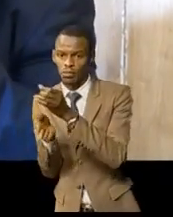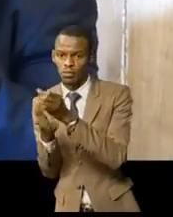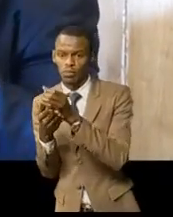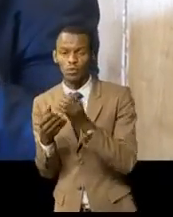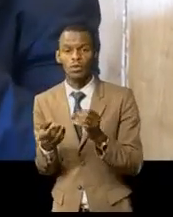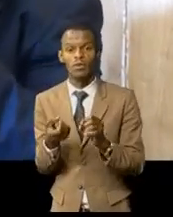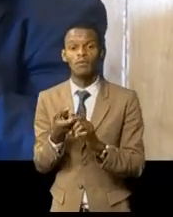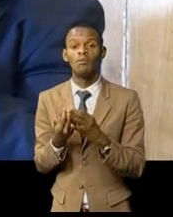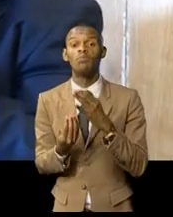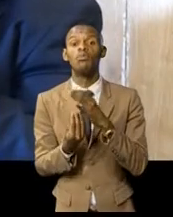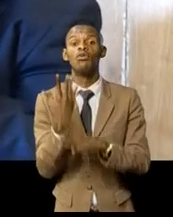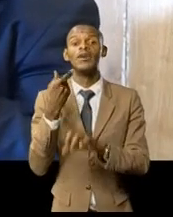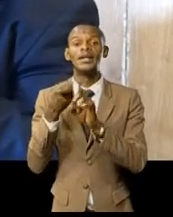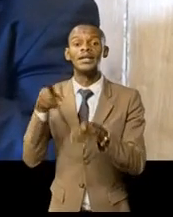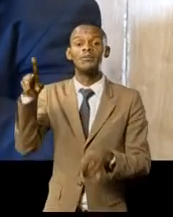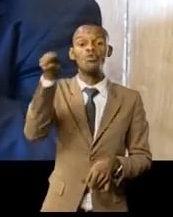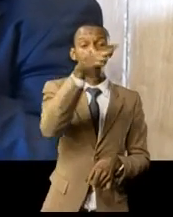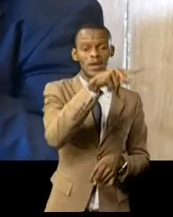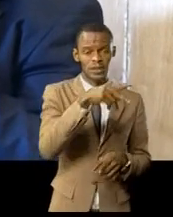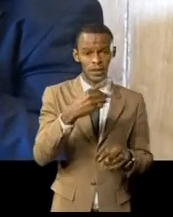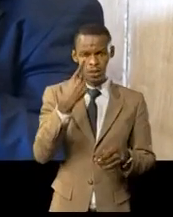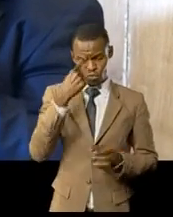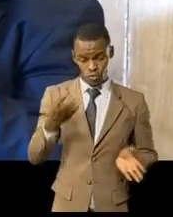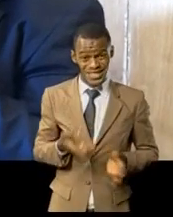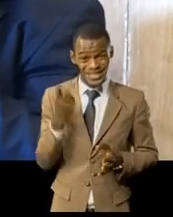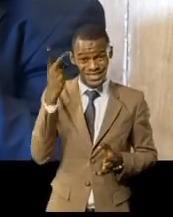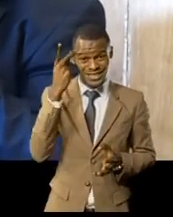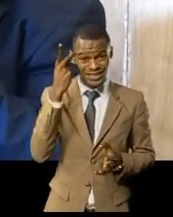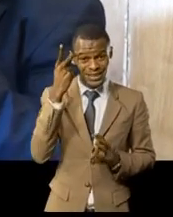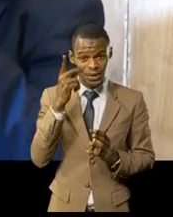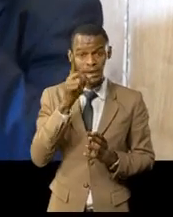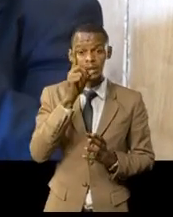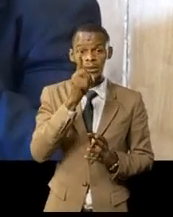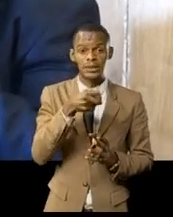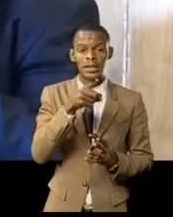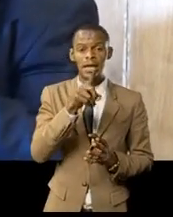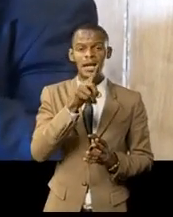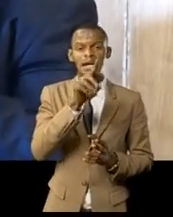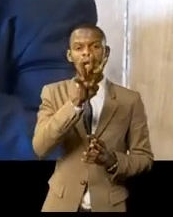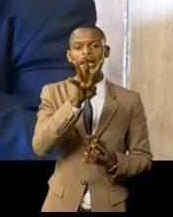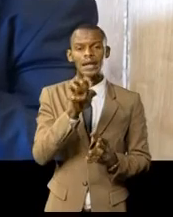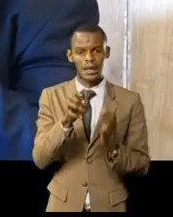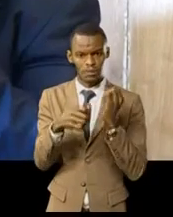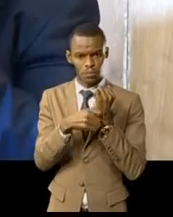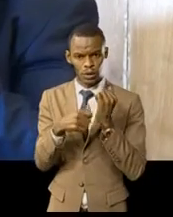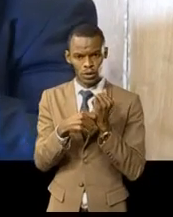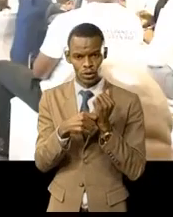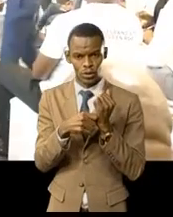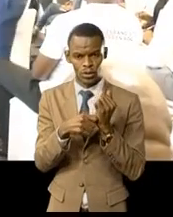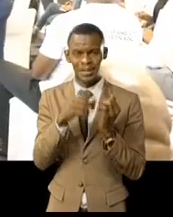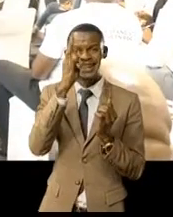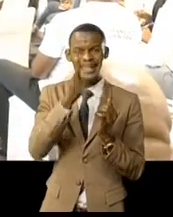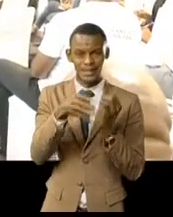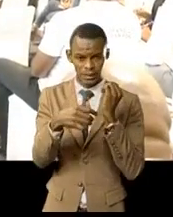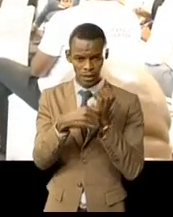Kinshasa, nous avons 400 agents par circonscription. Lorsque vous multipliez 400 fois